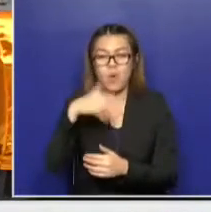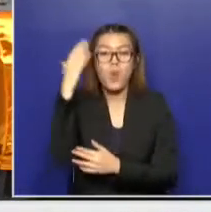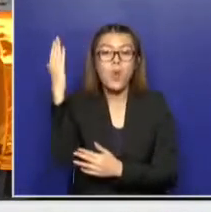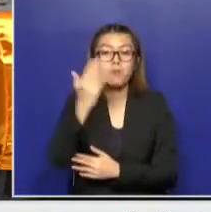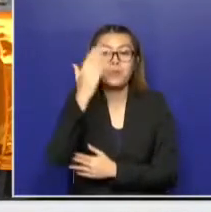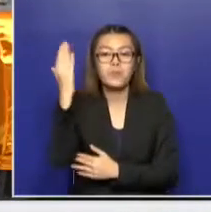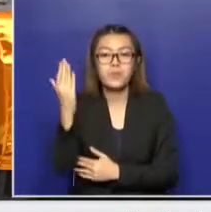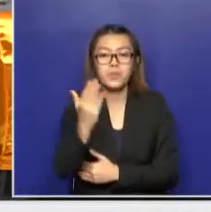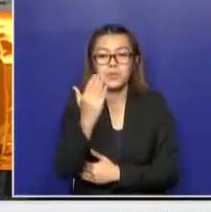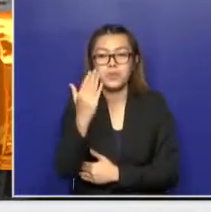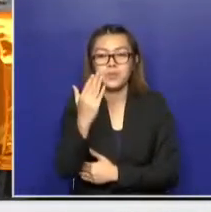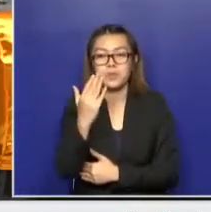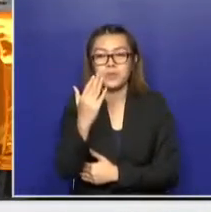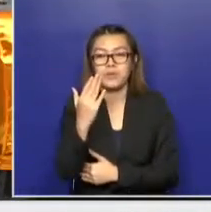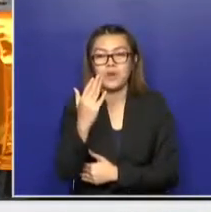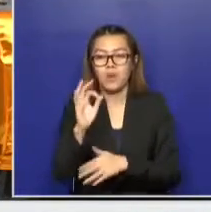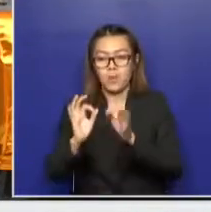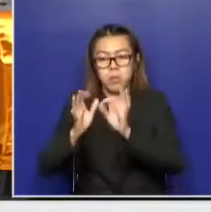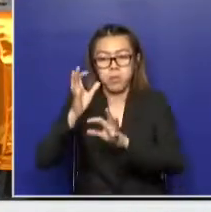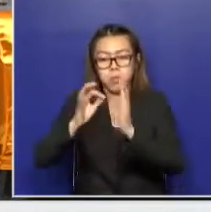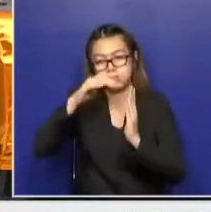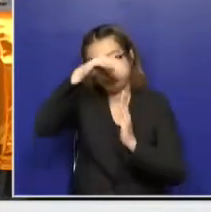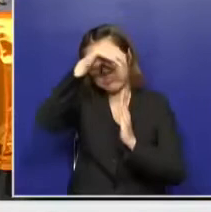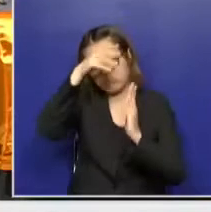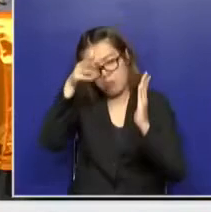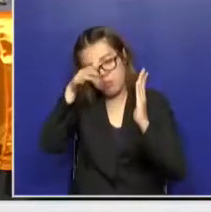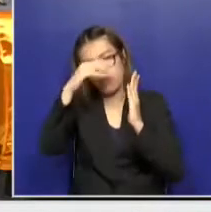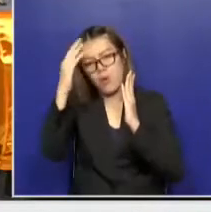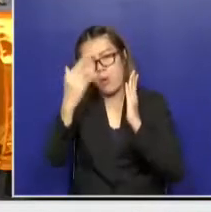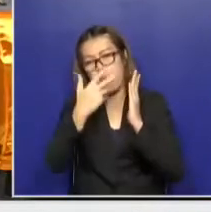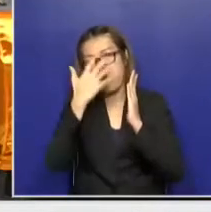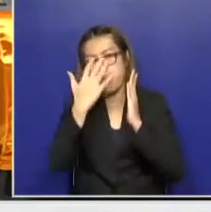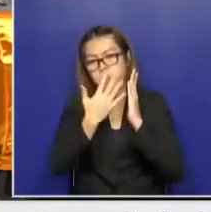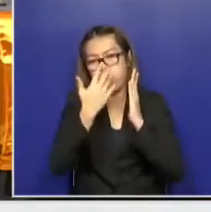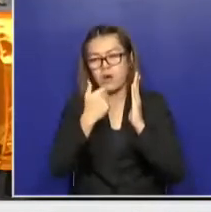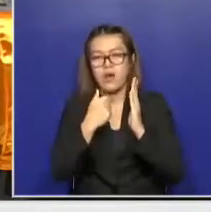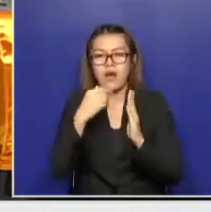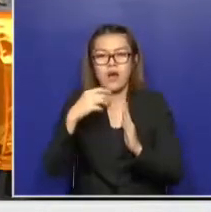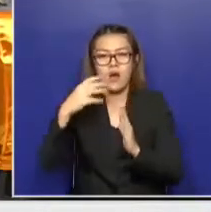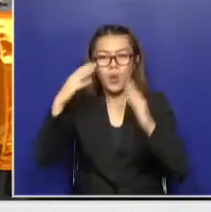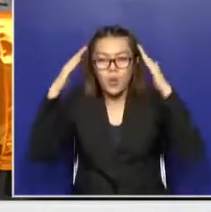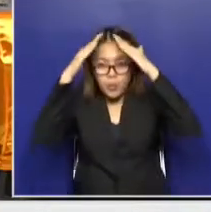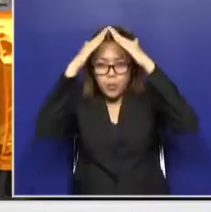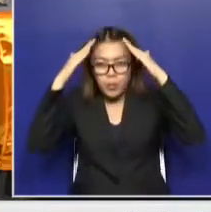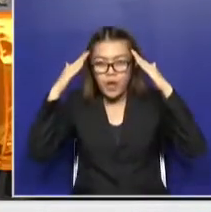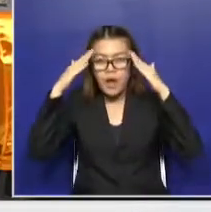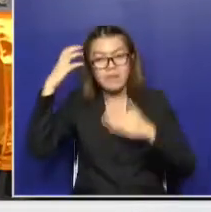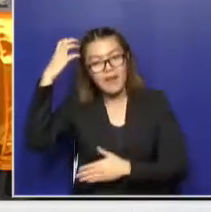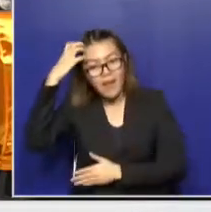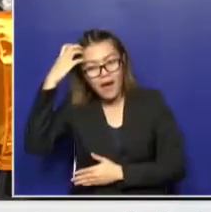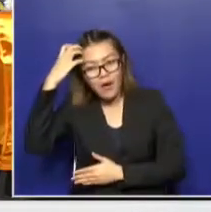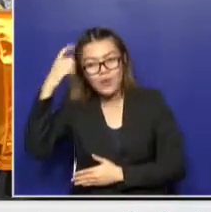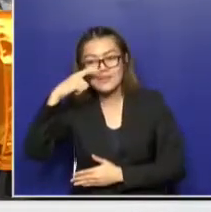นเลยว่าตอนนี้มีการเผาไหม้จากประเทศเพื่อนบ้านนะครับทางเวียดนามทางประเทศลาวมาทางประเทศไทยแล้วเข้าภาคกล